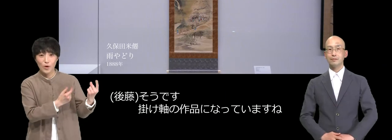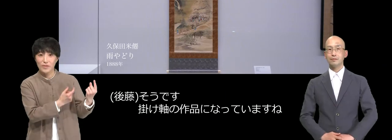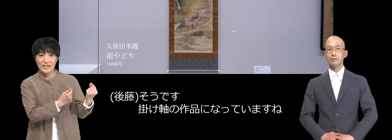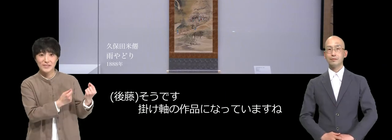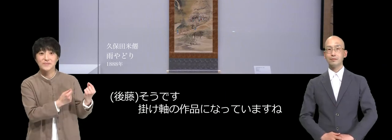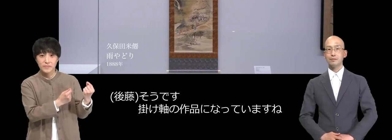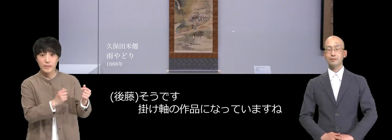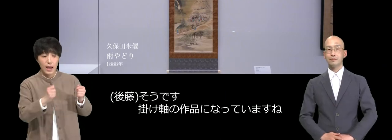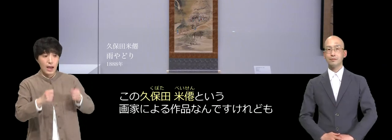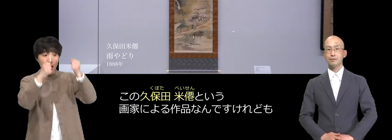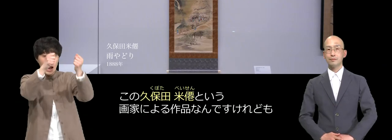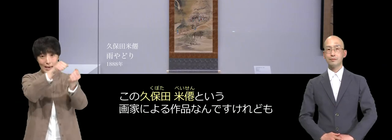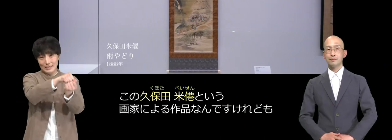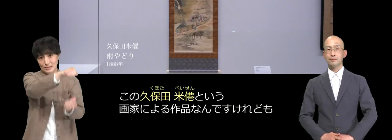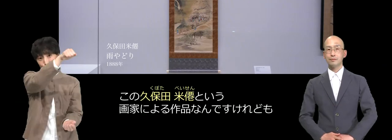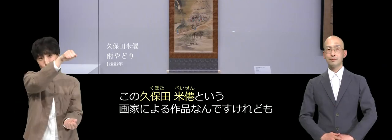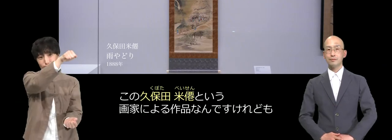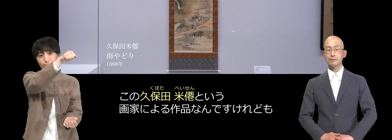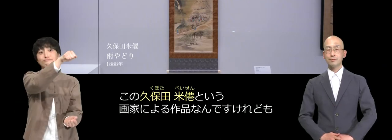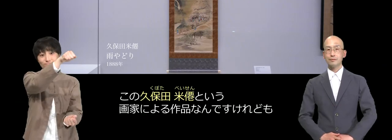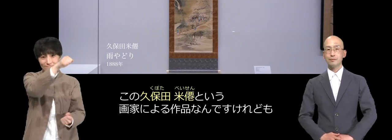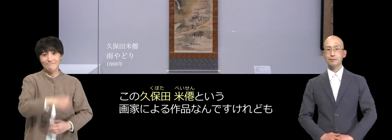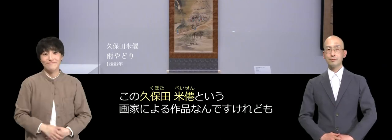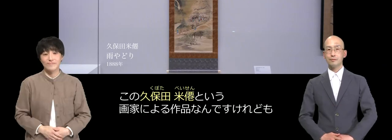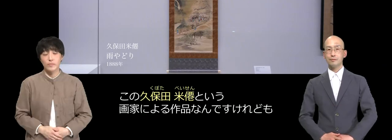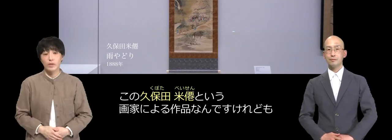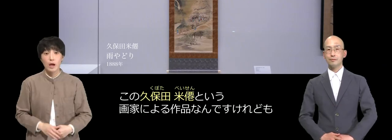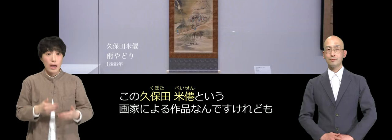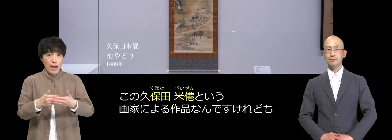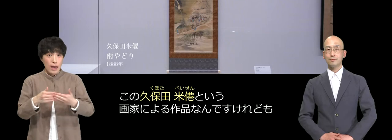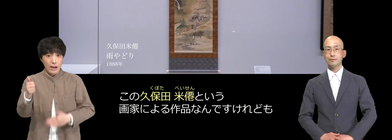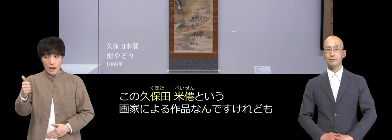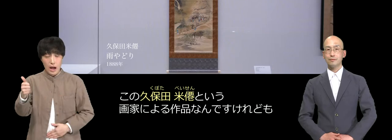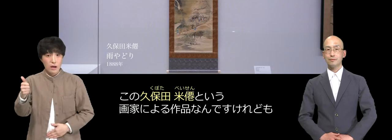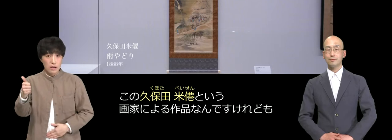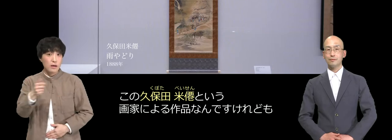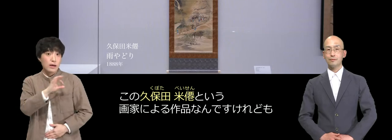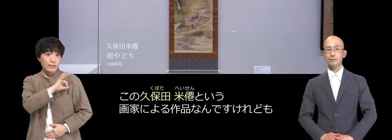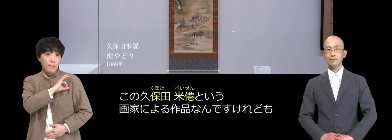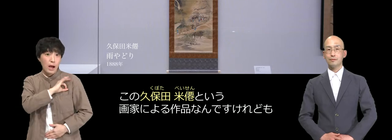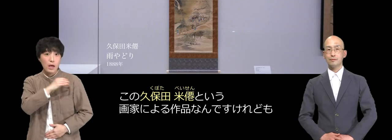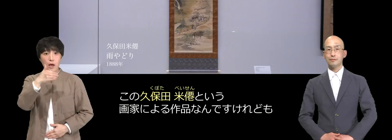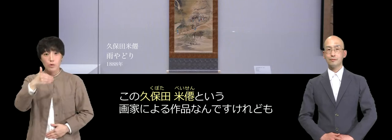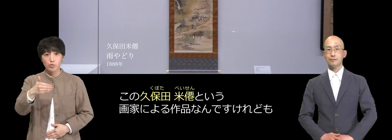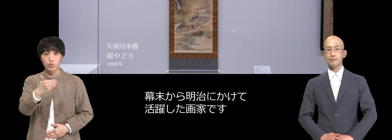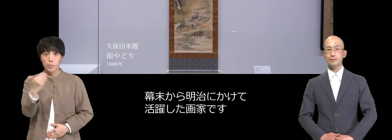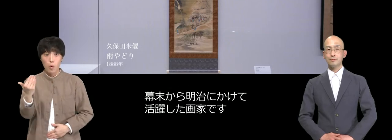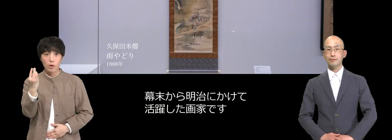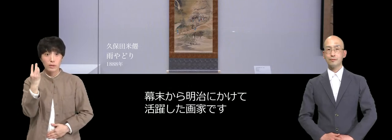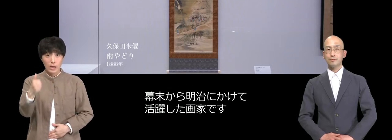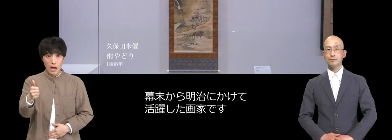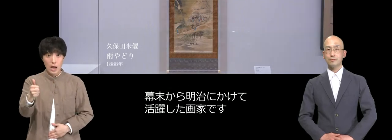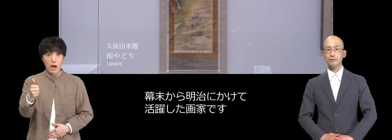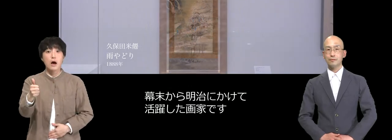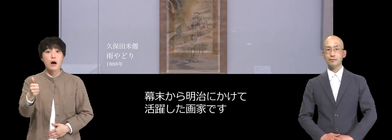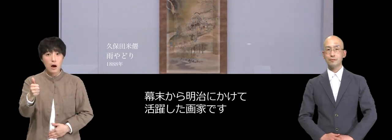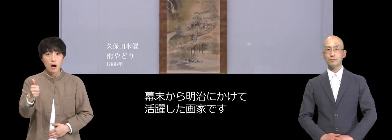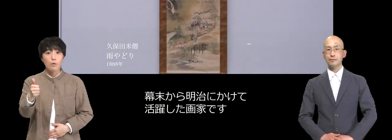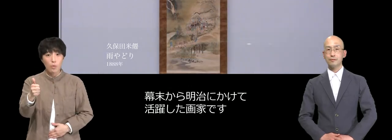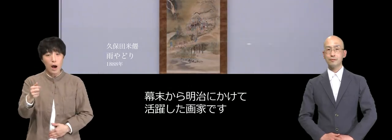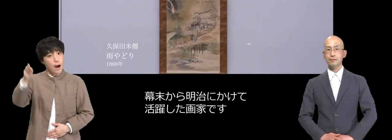ねえっえっこのこぼた米山という画家による作品なんですけれども幕末から明治